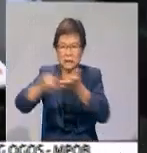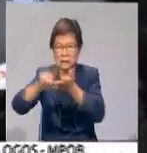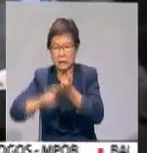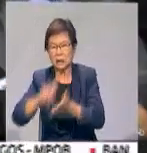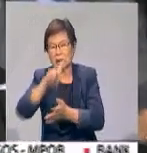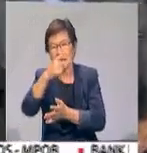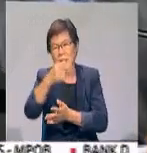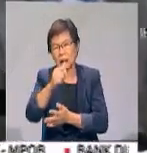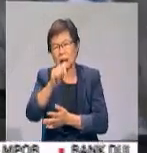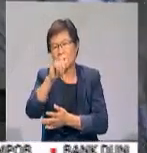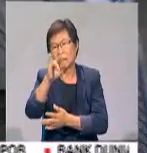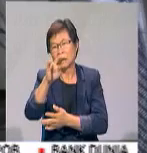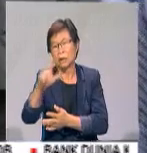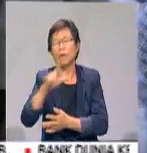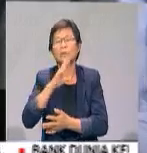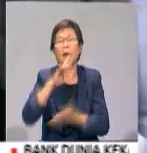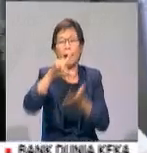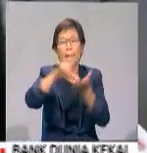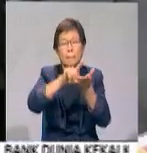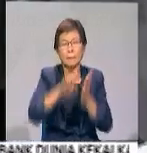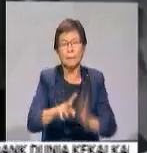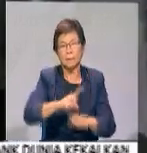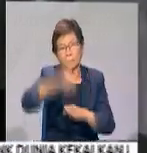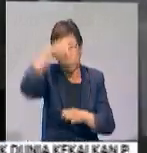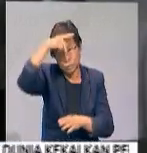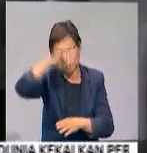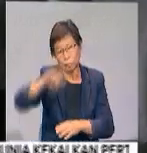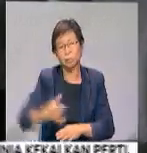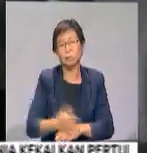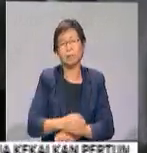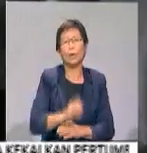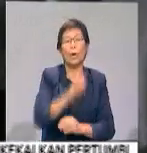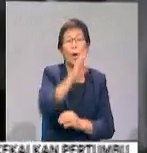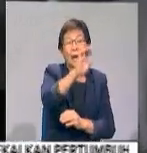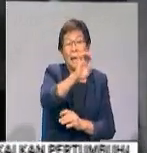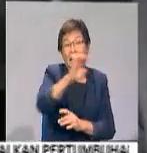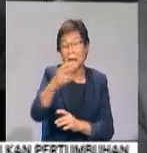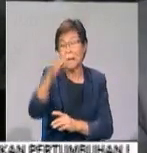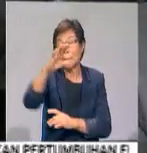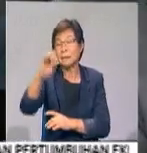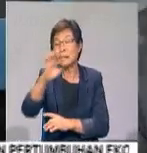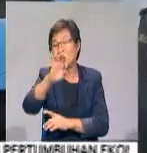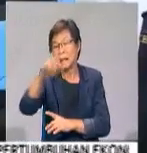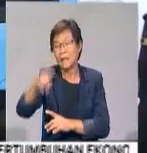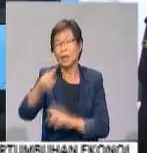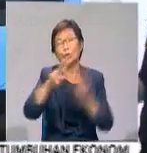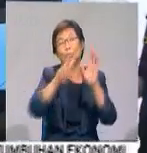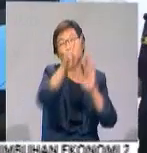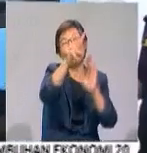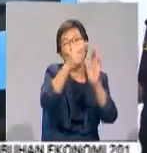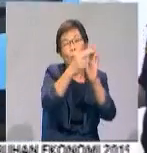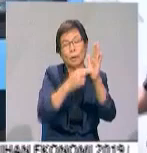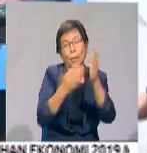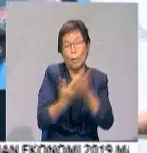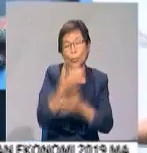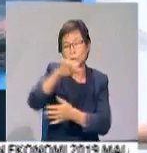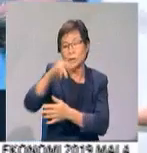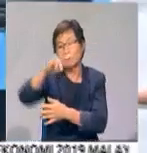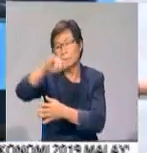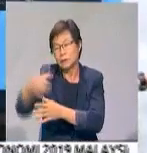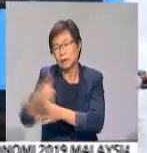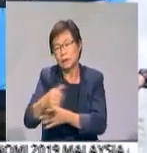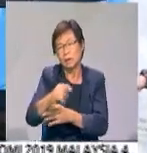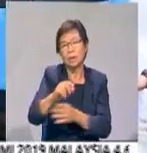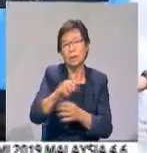Khairul bercakap kepada media di Putrajaya. Sebelum ini, operator e-hailing mempersoal dua peraturan baru JPJ iaitu